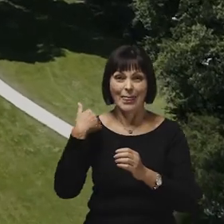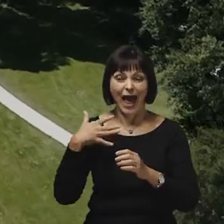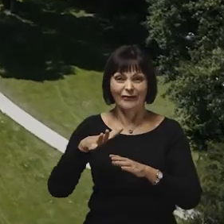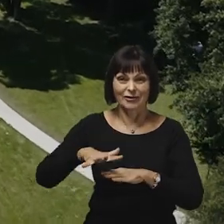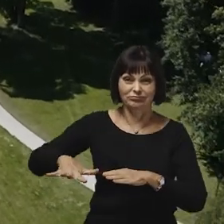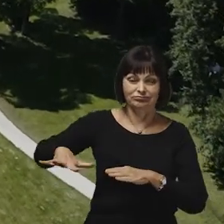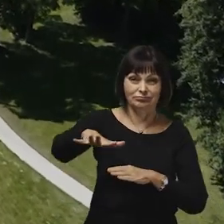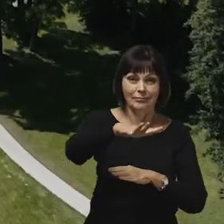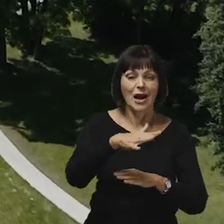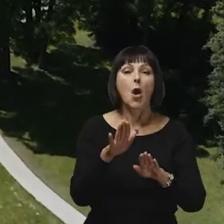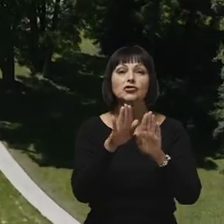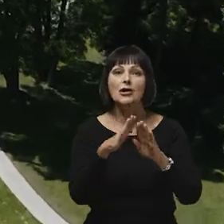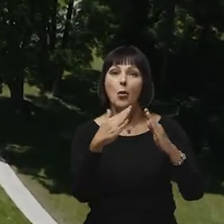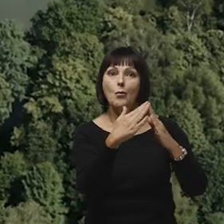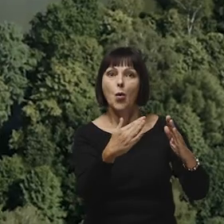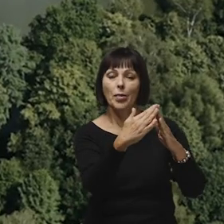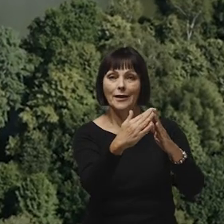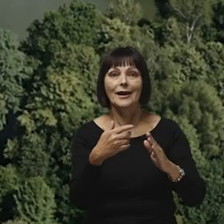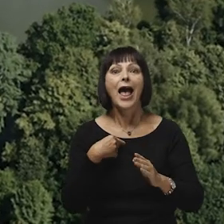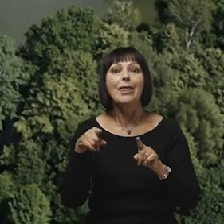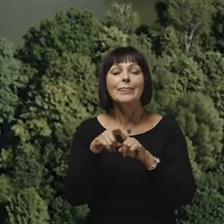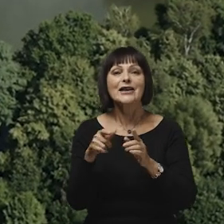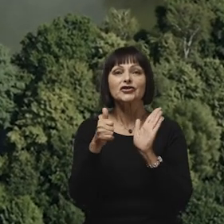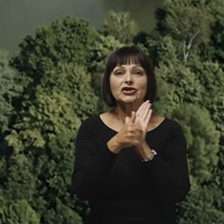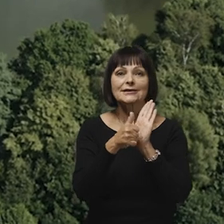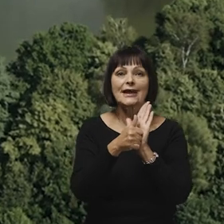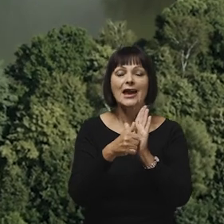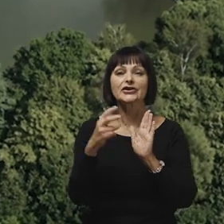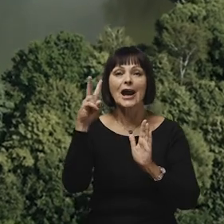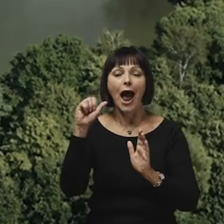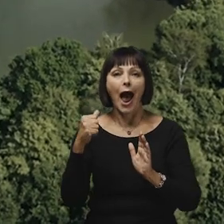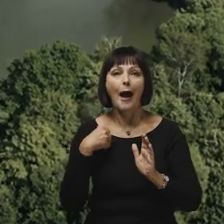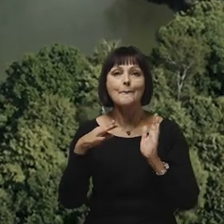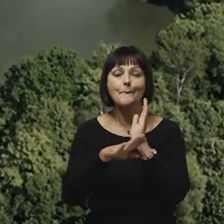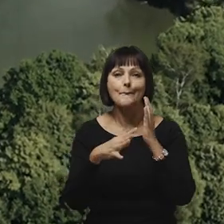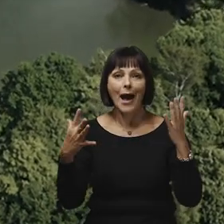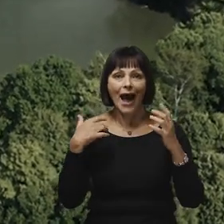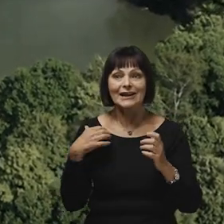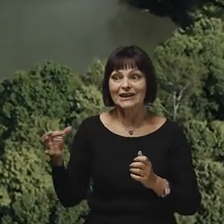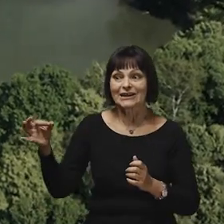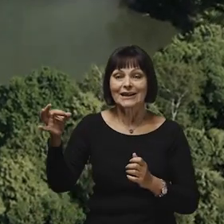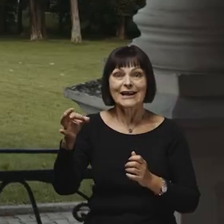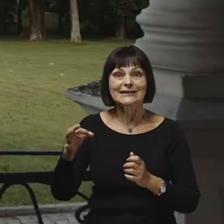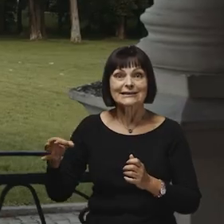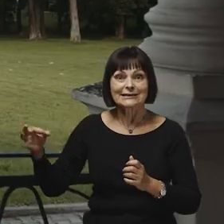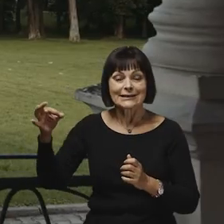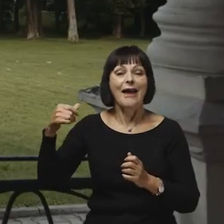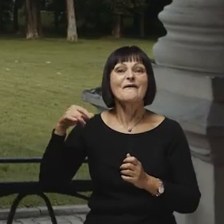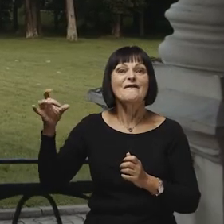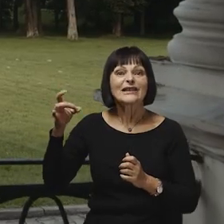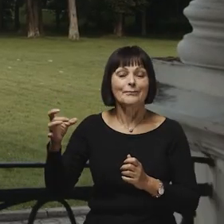posiadłości zachowały się niektóre zabudowania. Poza tym 16 hektarów parku, w tym duży staw z malowniczą wyspą na